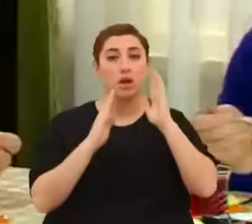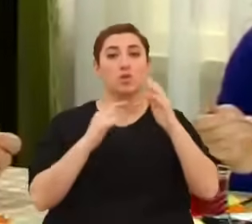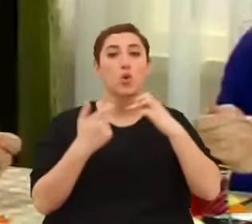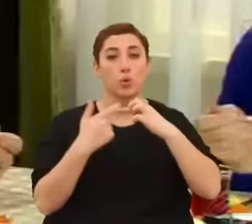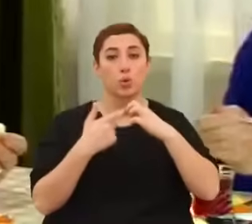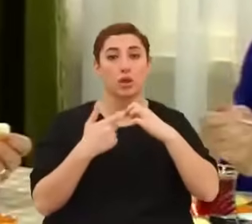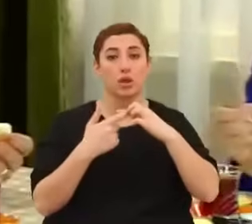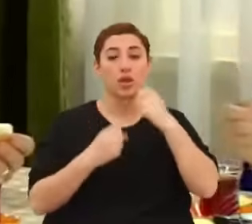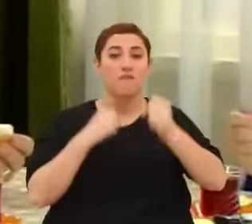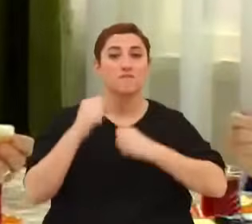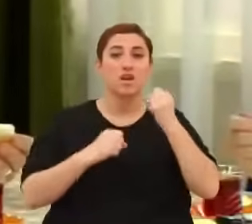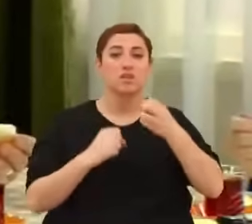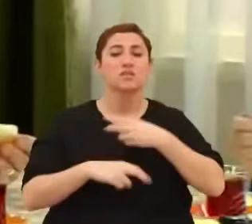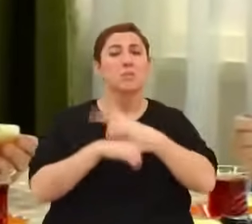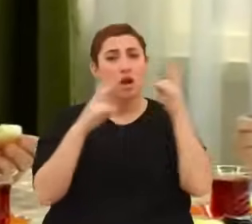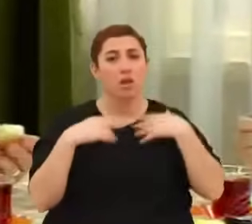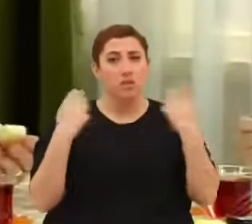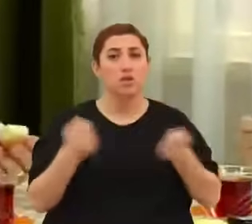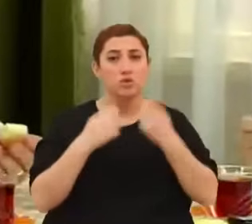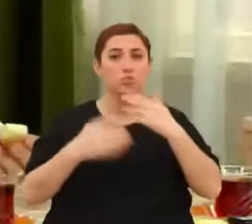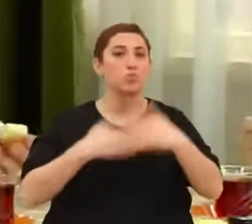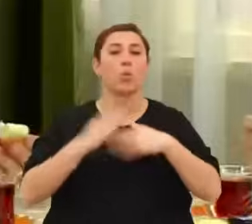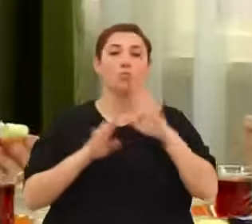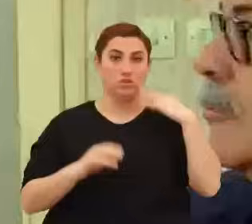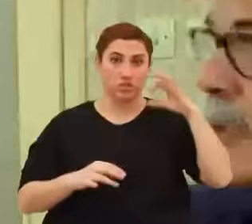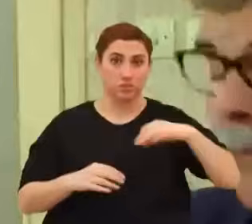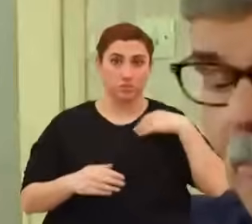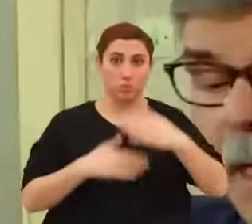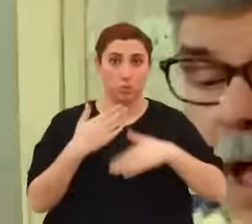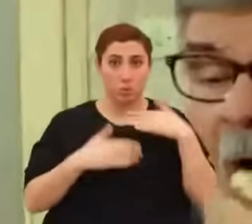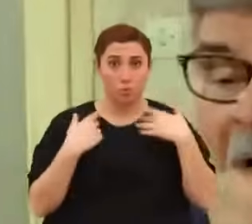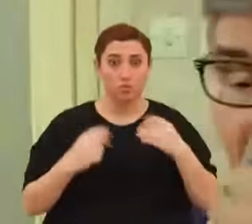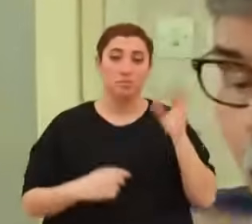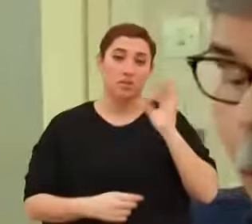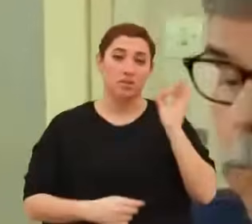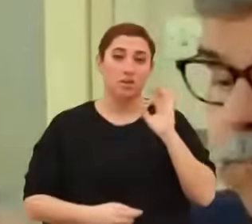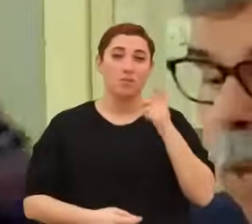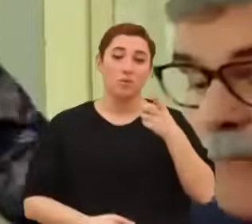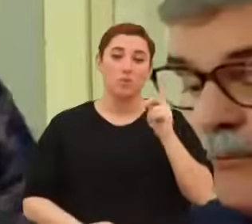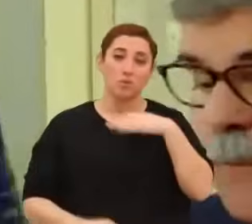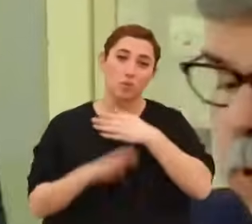Rukiye fabrikada sabaha kadar çalışıyordum. Yorulmuyordum da şimdi mi yorulacağım?